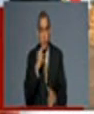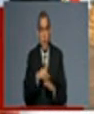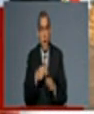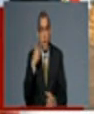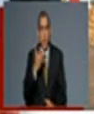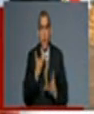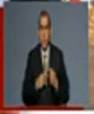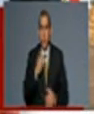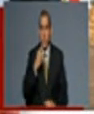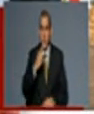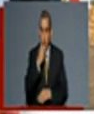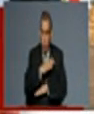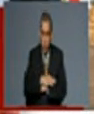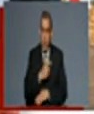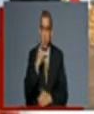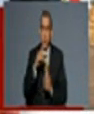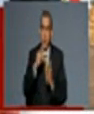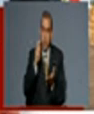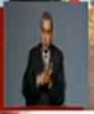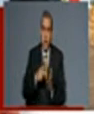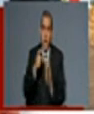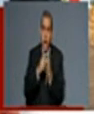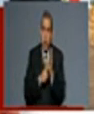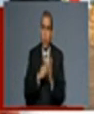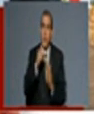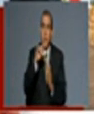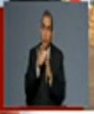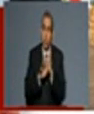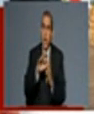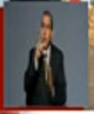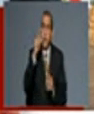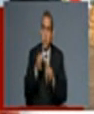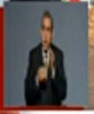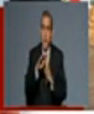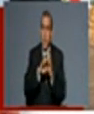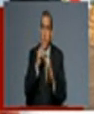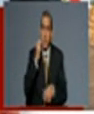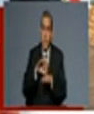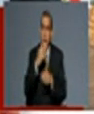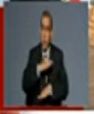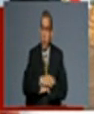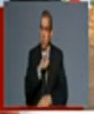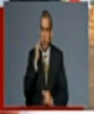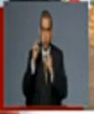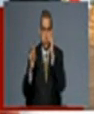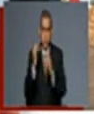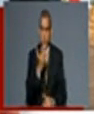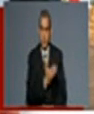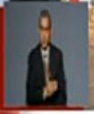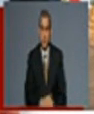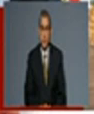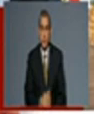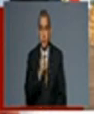الجنائيه او بدونها، بمحكمه العدل او بدونها، حتى عندما فكر الرئيس الامريكي في تجميد، مجرد تجميد